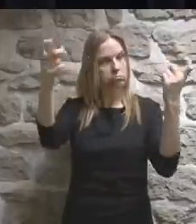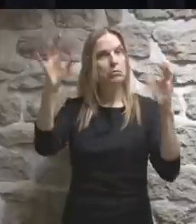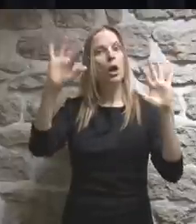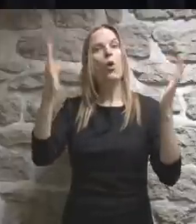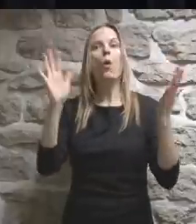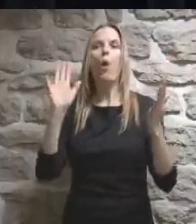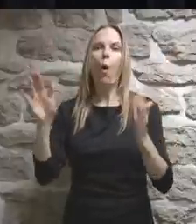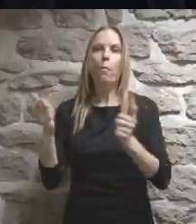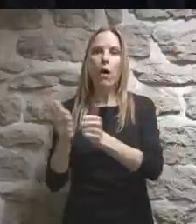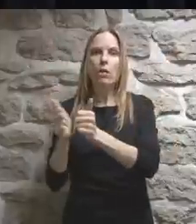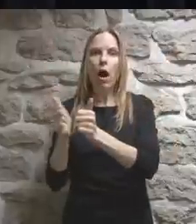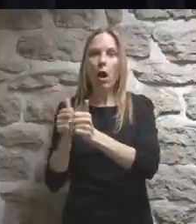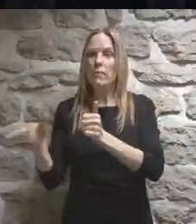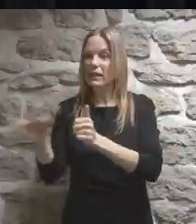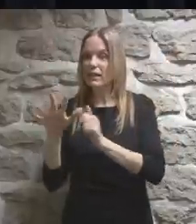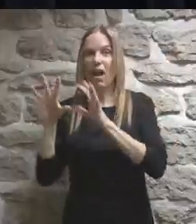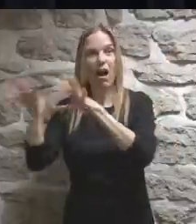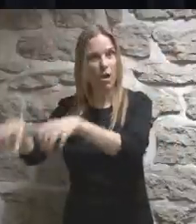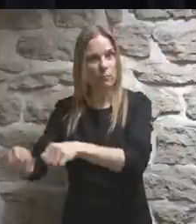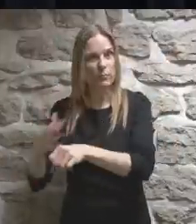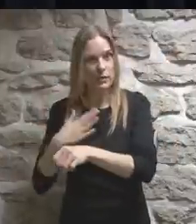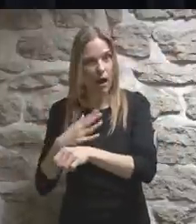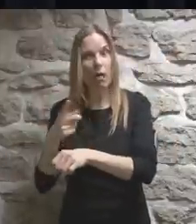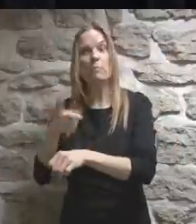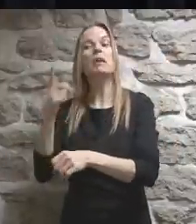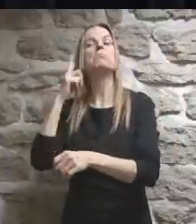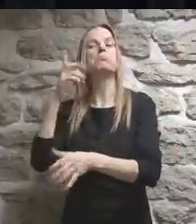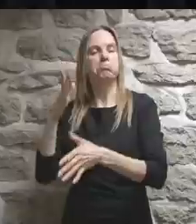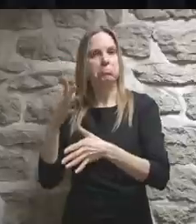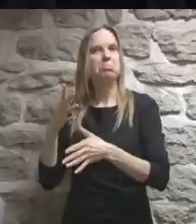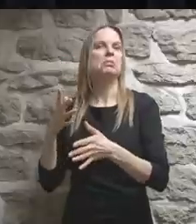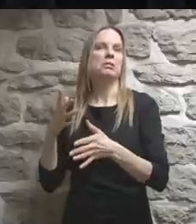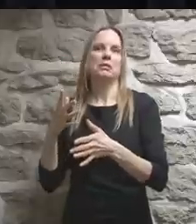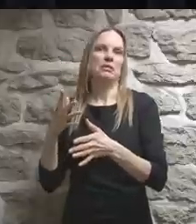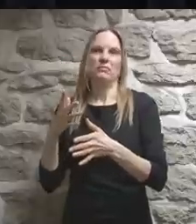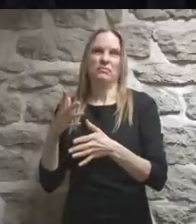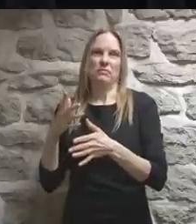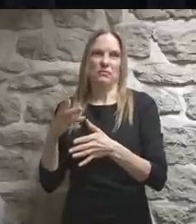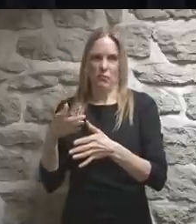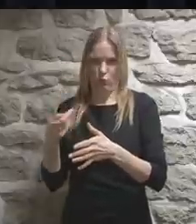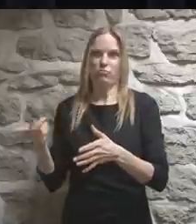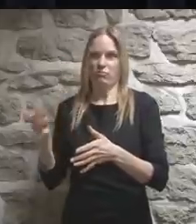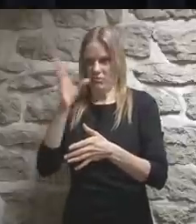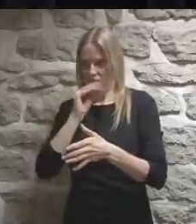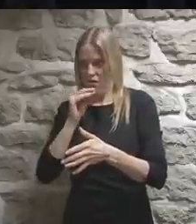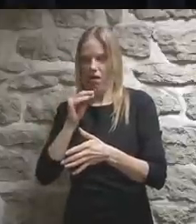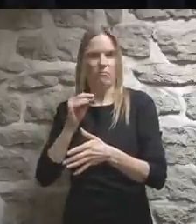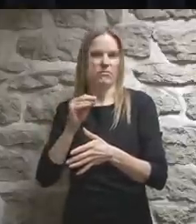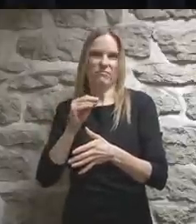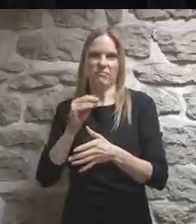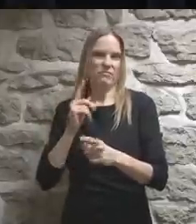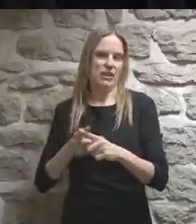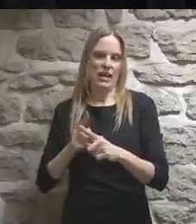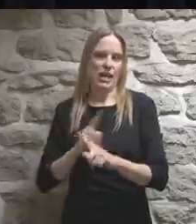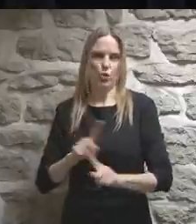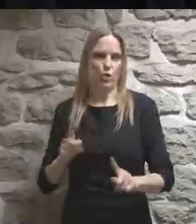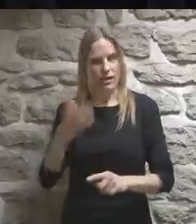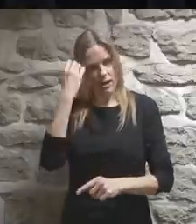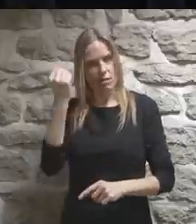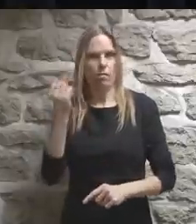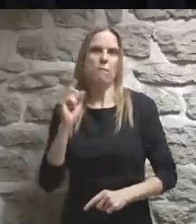naabrite territooriumite järele, et need asjad ei tohi jääda kuidagi karistamata.